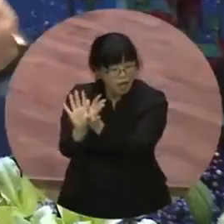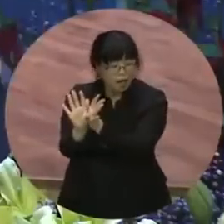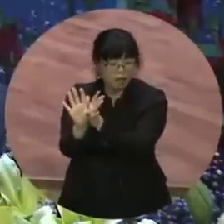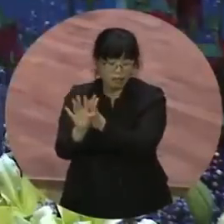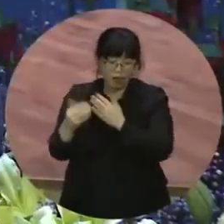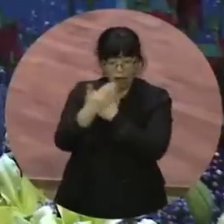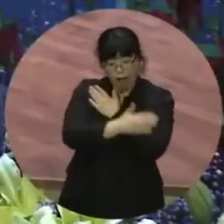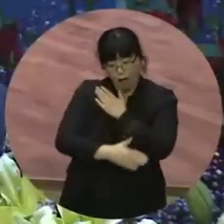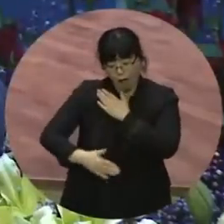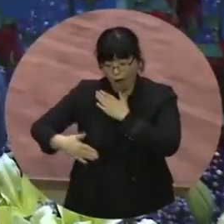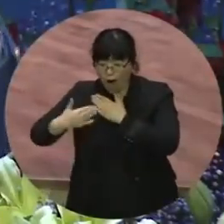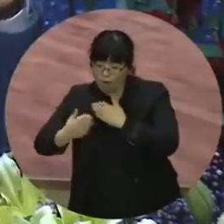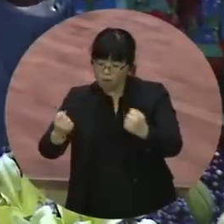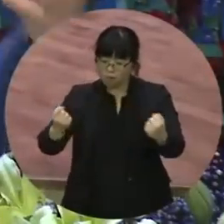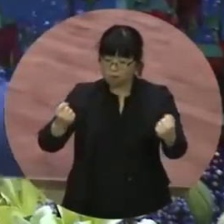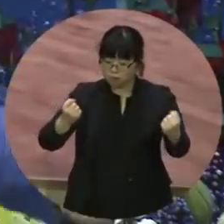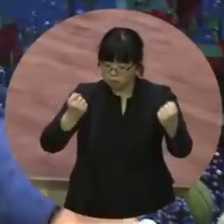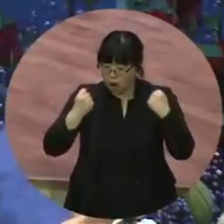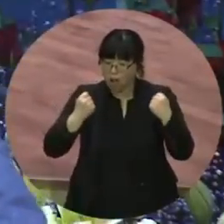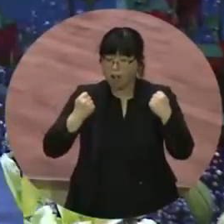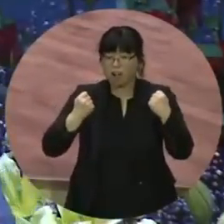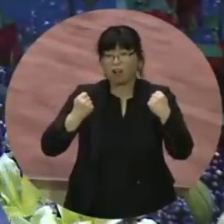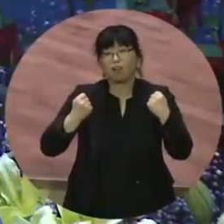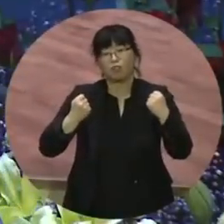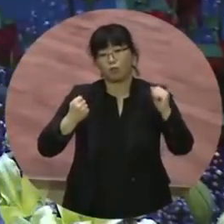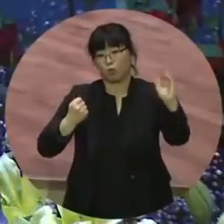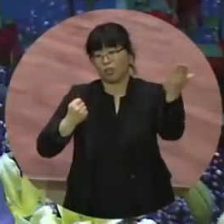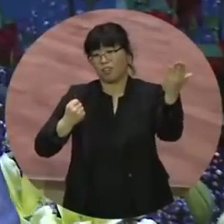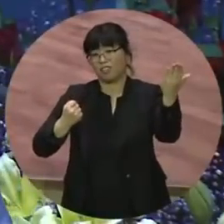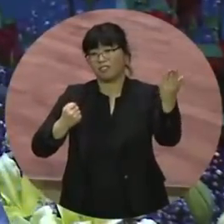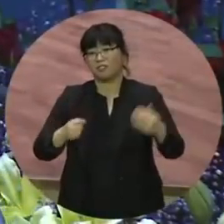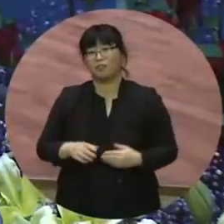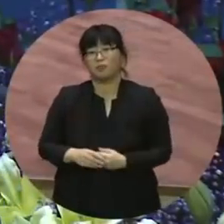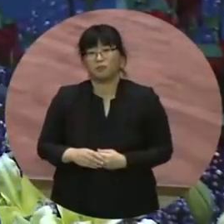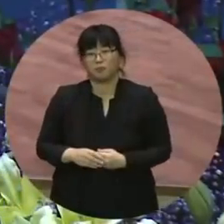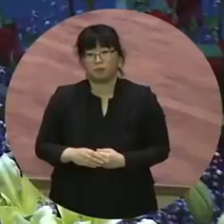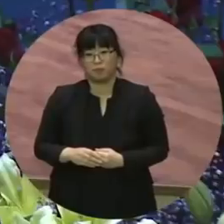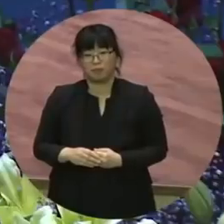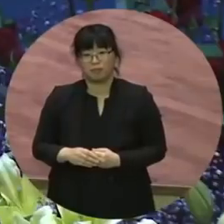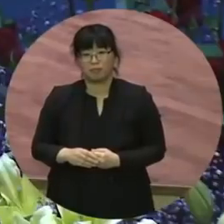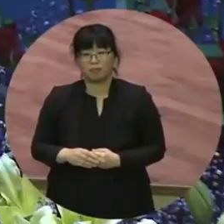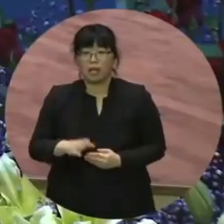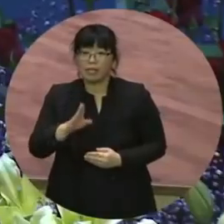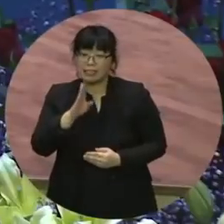흑암면 물러가잖아요. 그 찬양을 막 부르면. 이 참 자유.